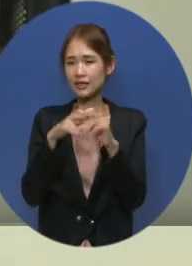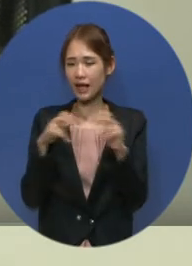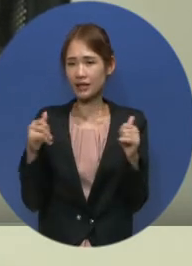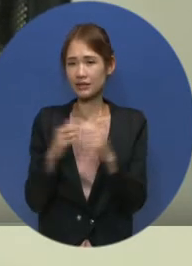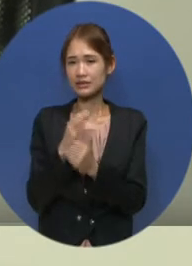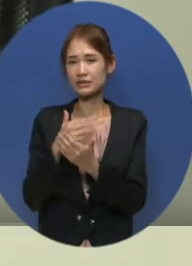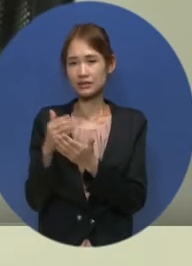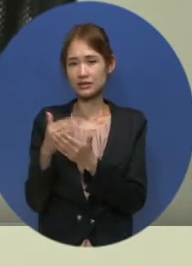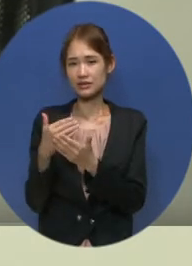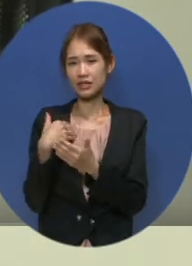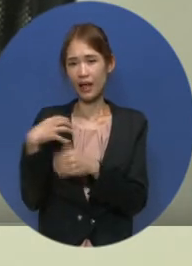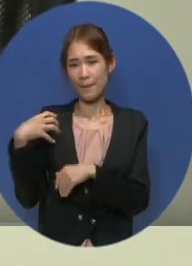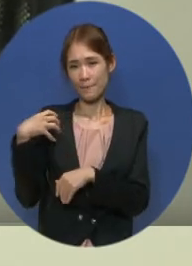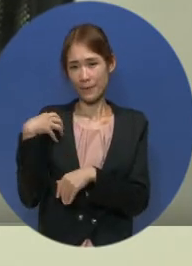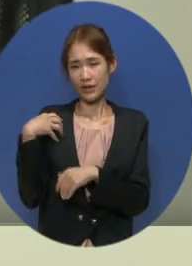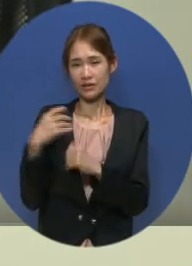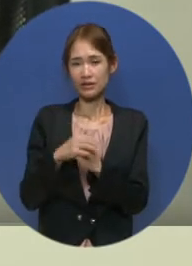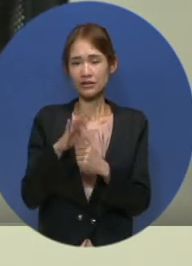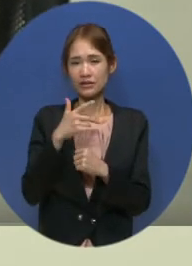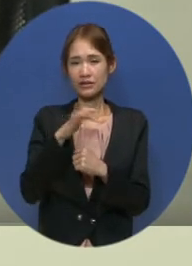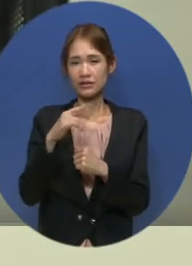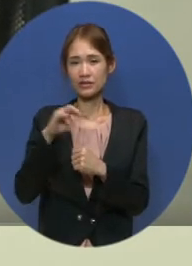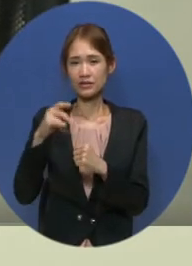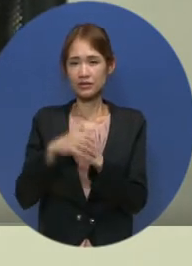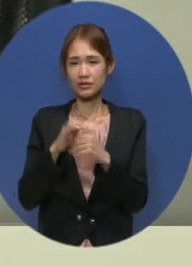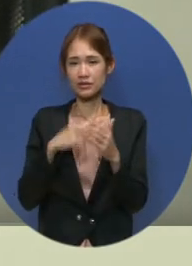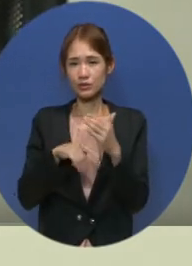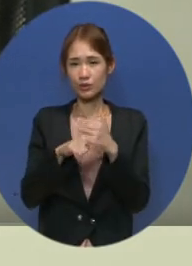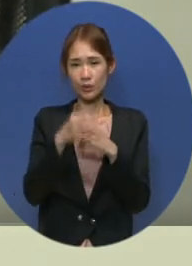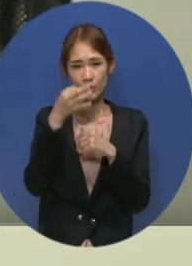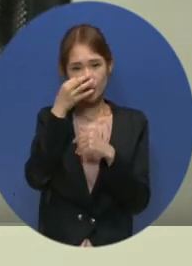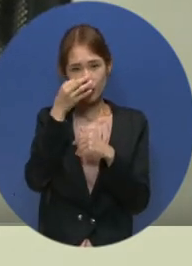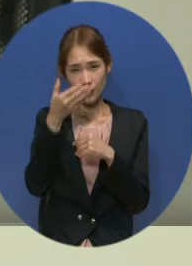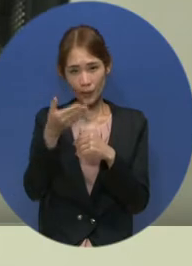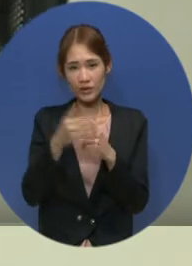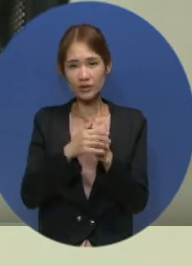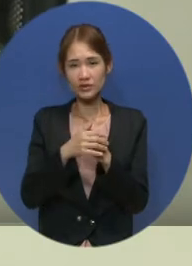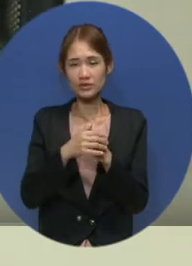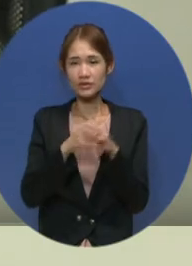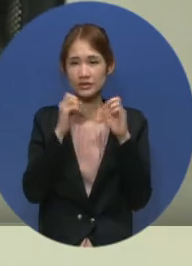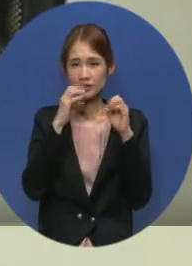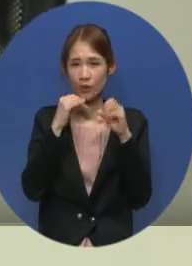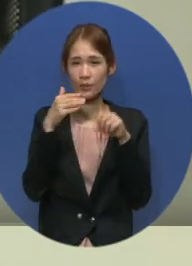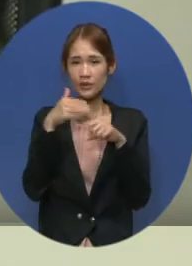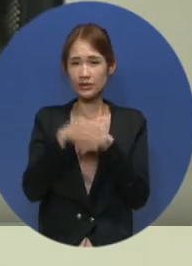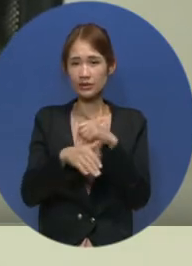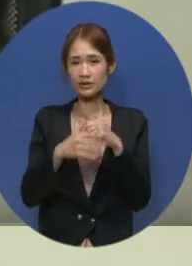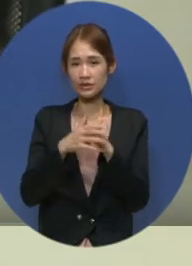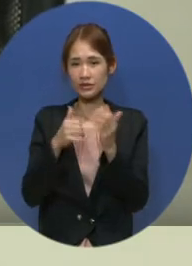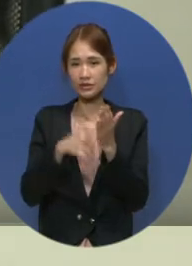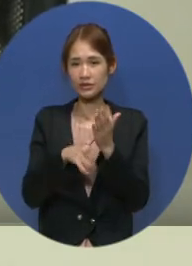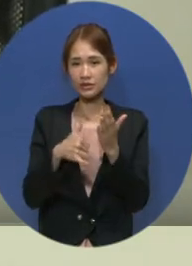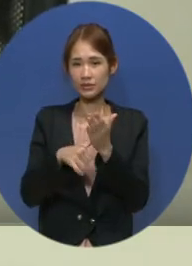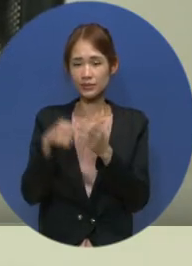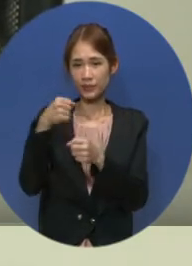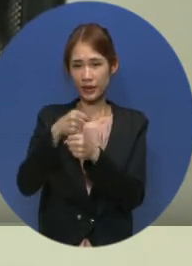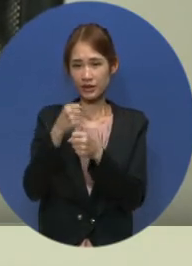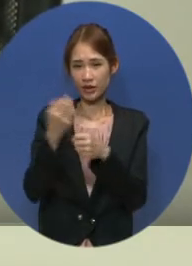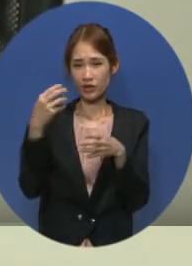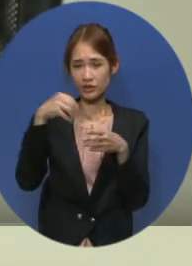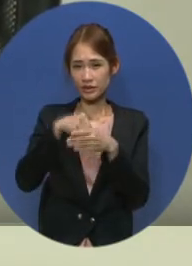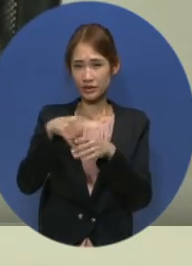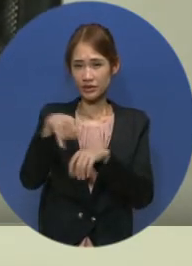그림이고요. 저는 그레이프랩에서 대외적으로 비춰지는 쇼핑몰 이미지나 네, 제품에